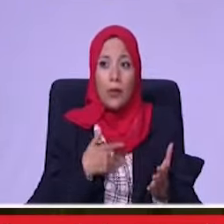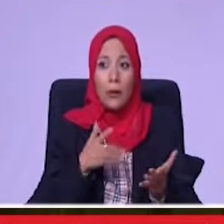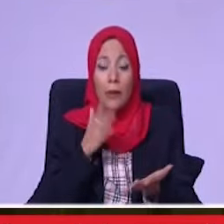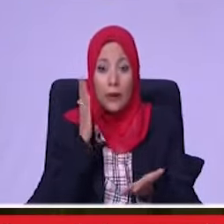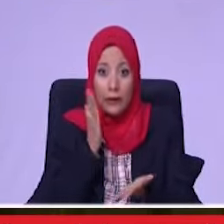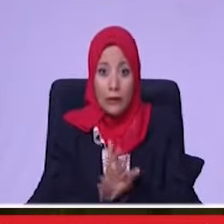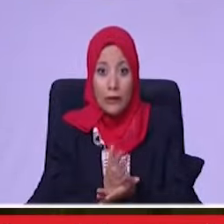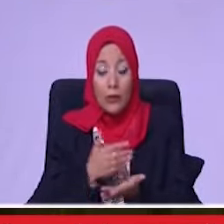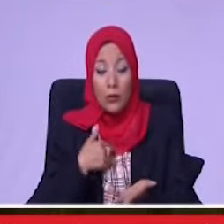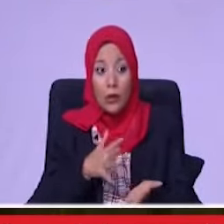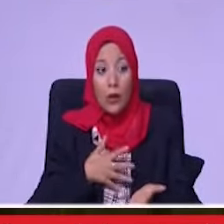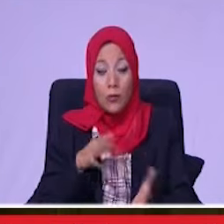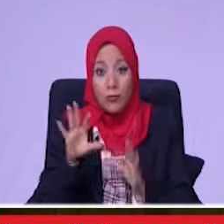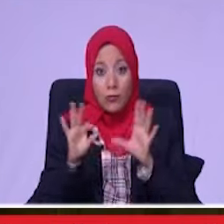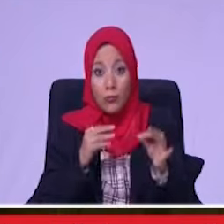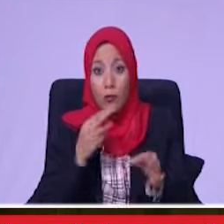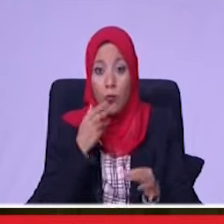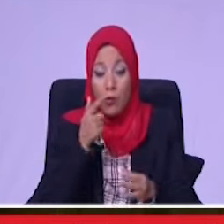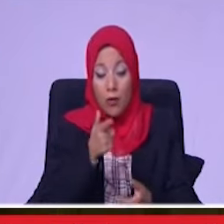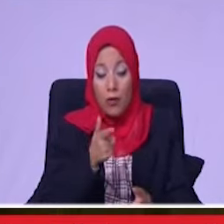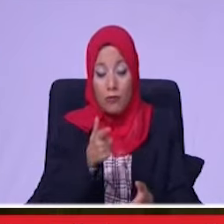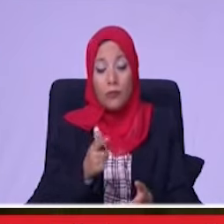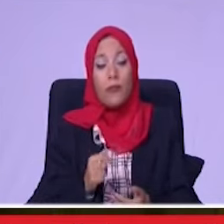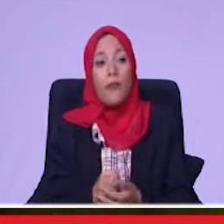أقدم عبد الكريم محسن.